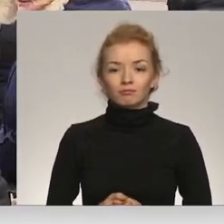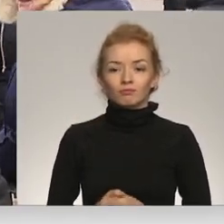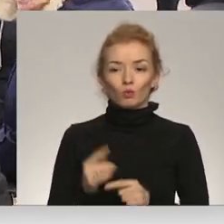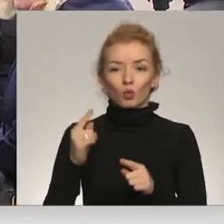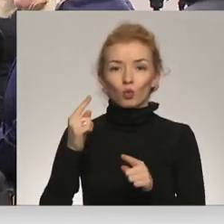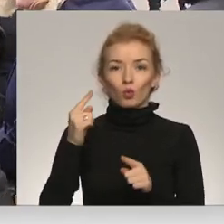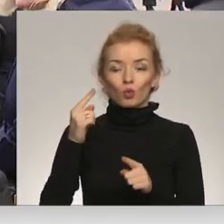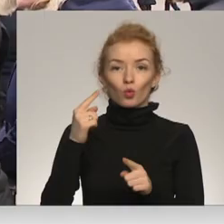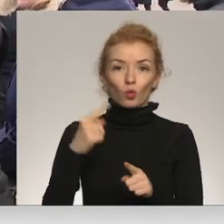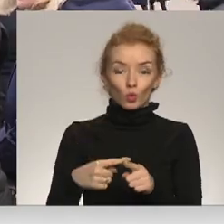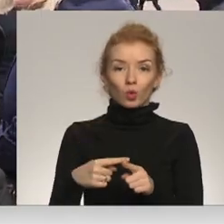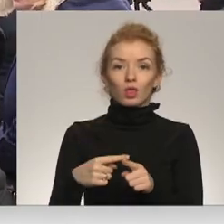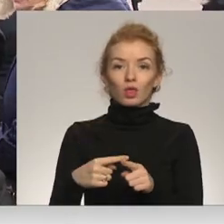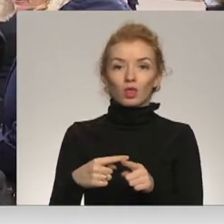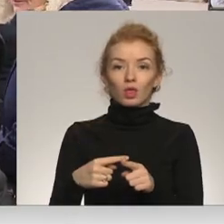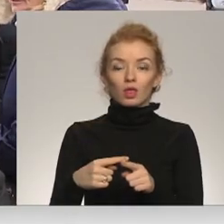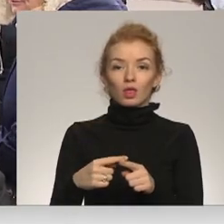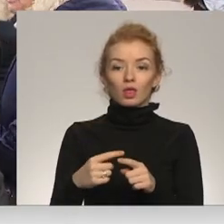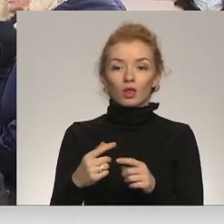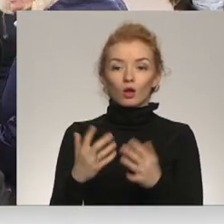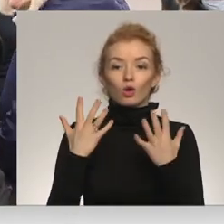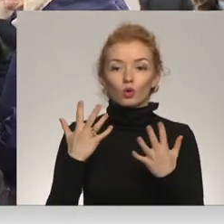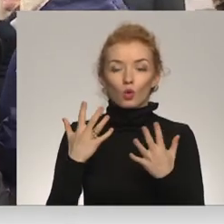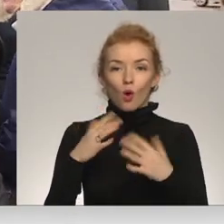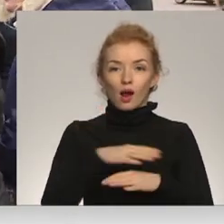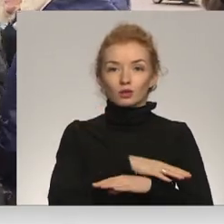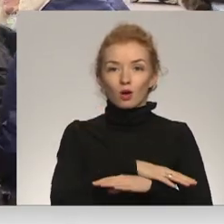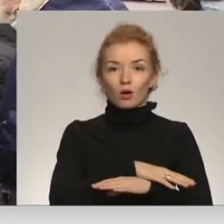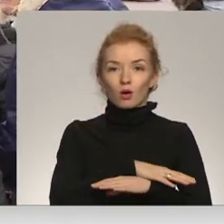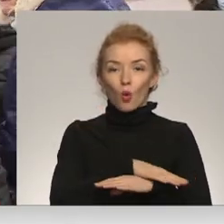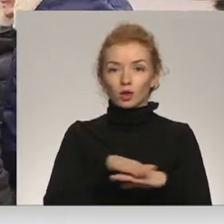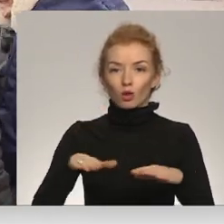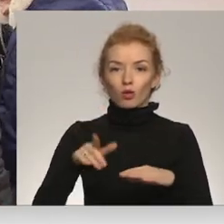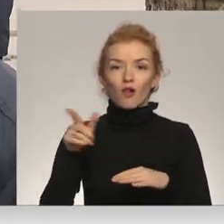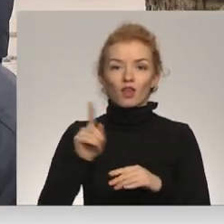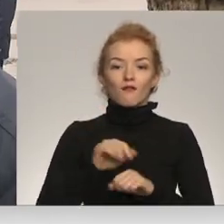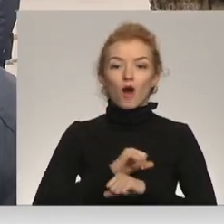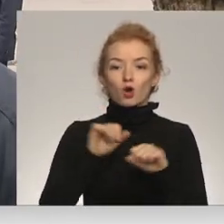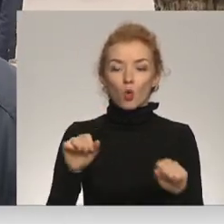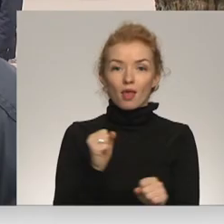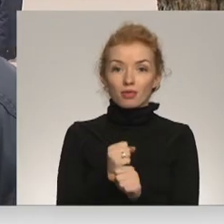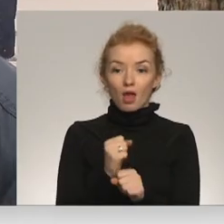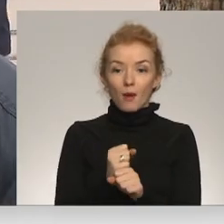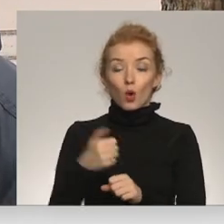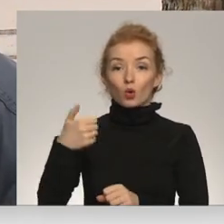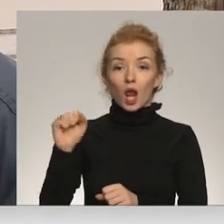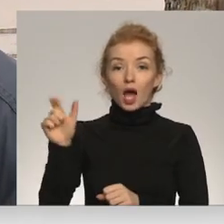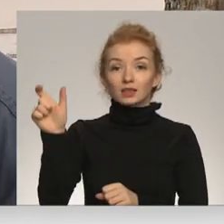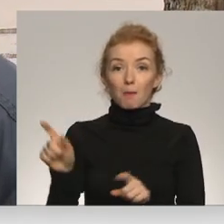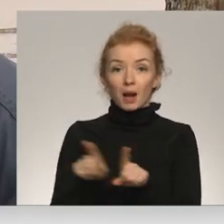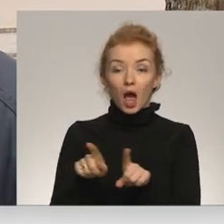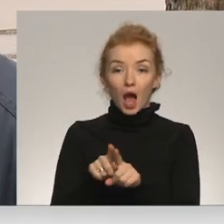un horizontālā daļa rokas viņa varoņa darbi. Gunāra Astras brālis